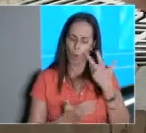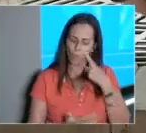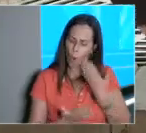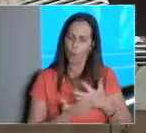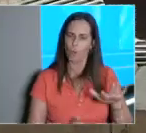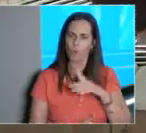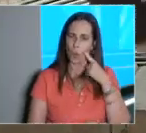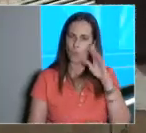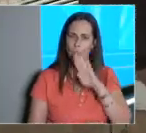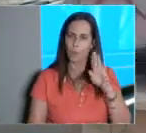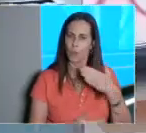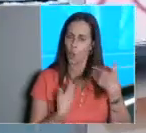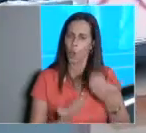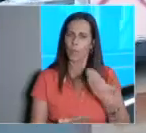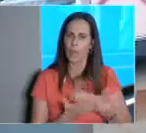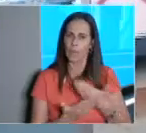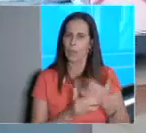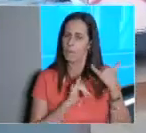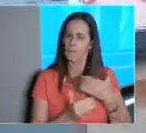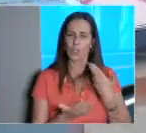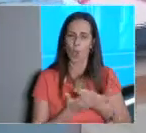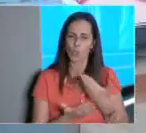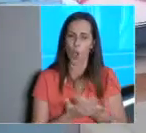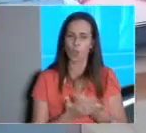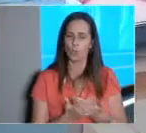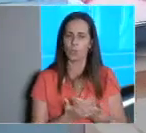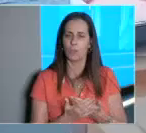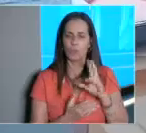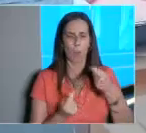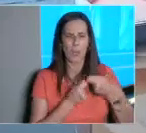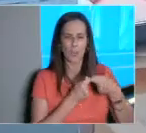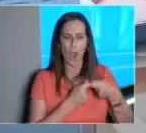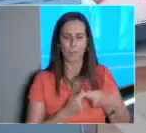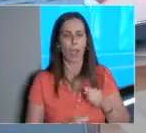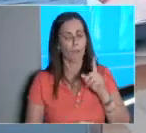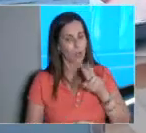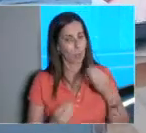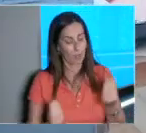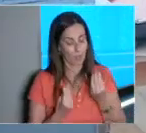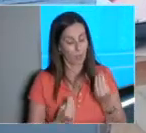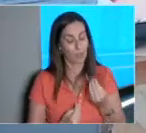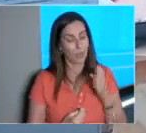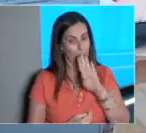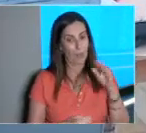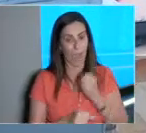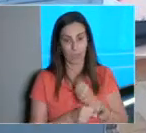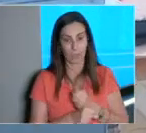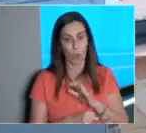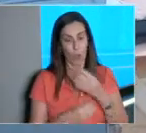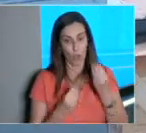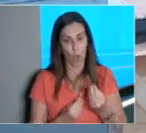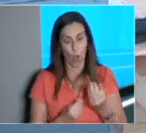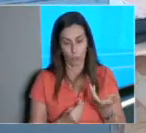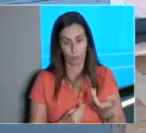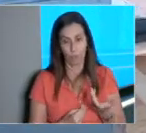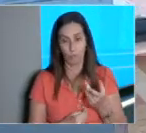בשטח, אני רואה שביבי נותן תוצאות, מביא תוצאות, יש לו הרבה קשרים. אוקיי, זה נכון, אבל יש גם תוצאה שהוא הביא, שהיא אולי לטובת בעלי